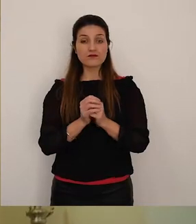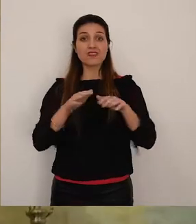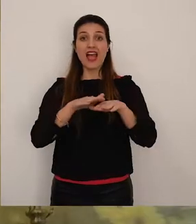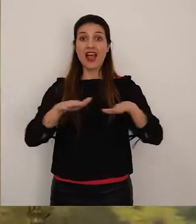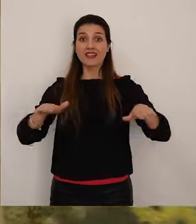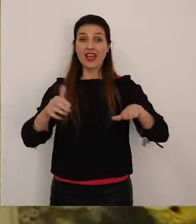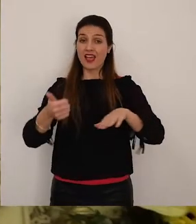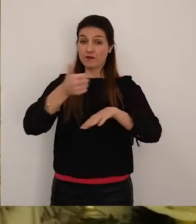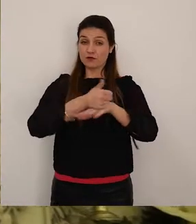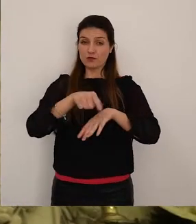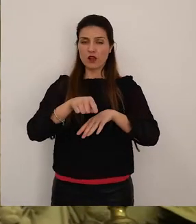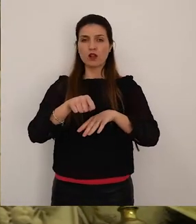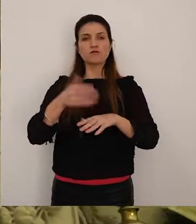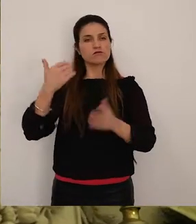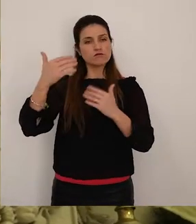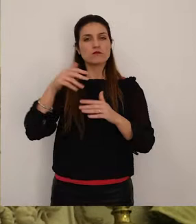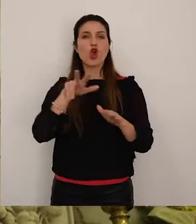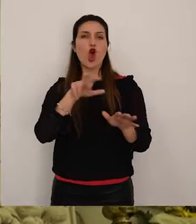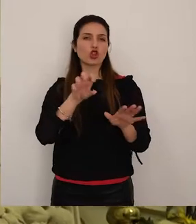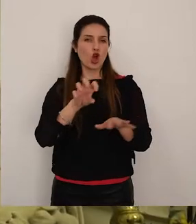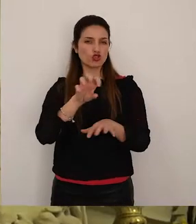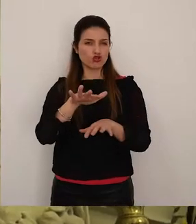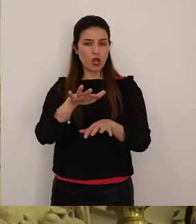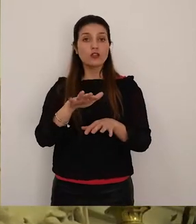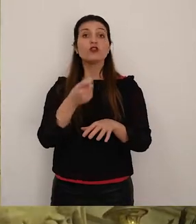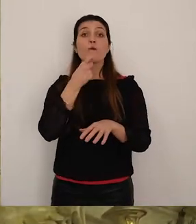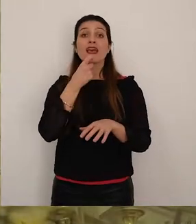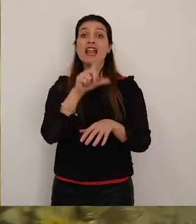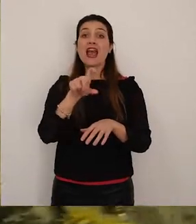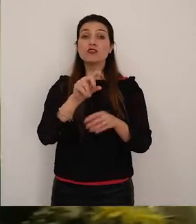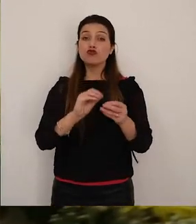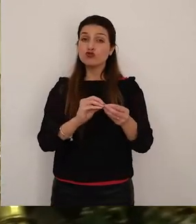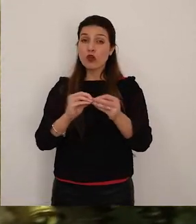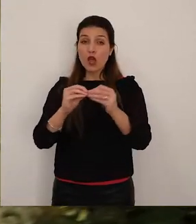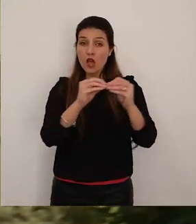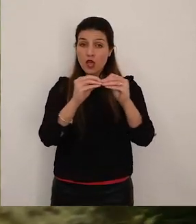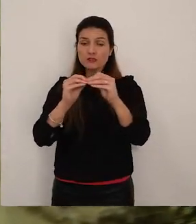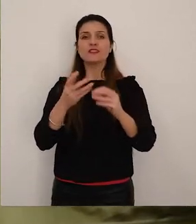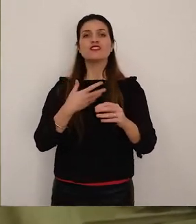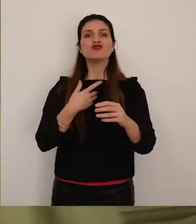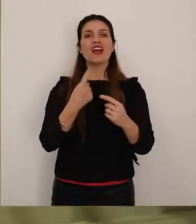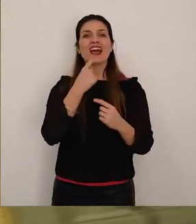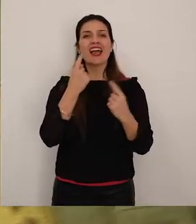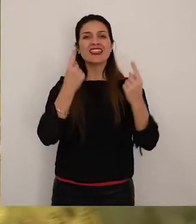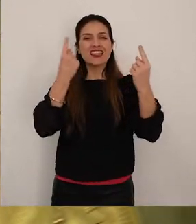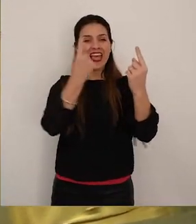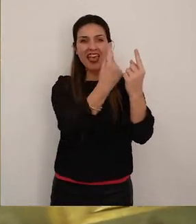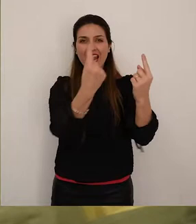L'altare maggiore, di origine ottocentesca, è realizzato in locale pietralecchese ed è adornato con numerosi candelieri.